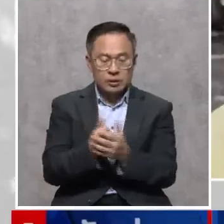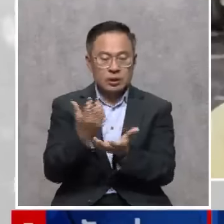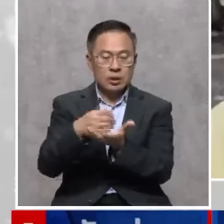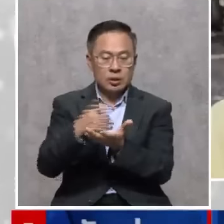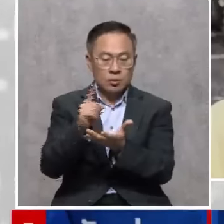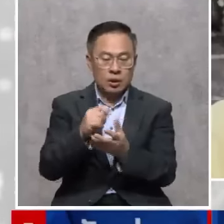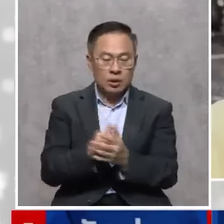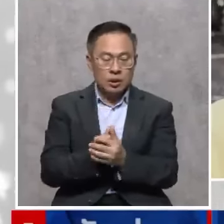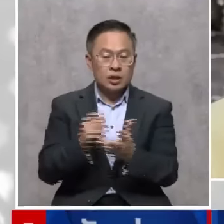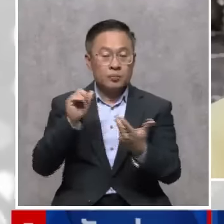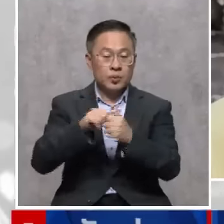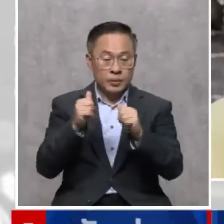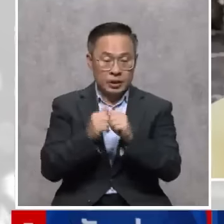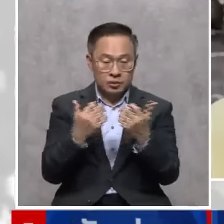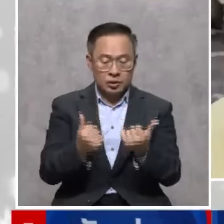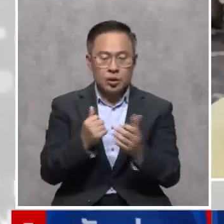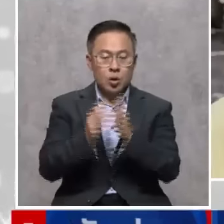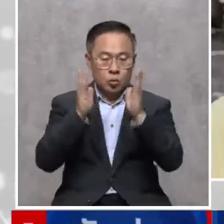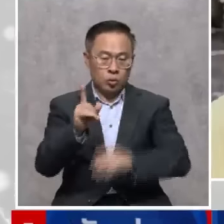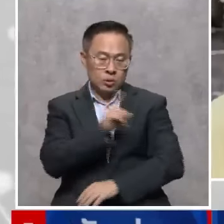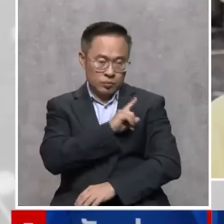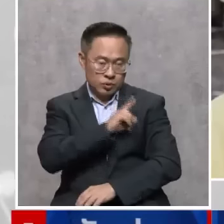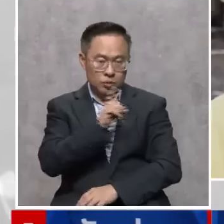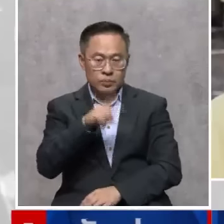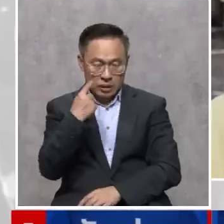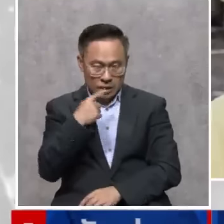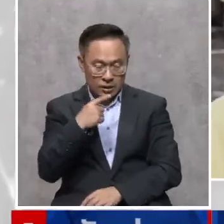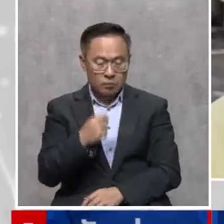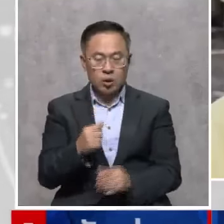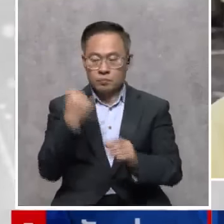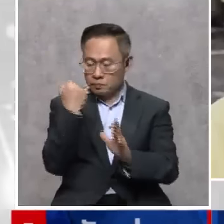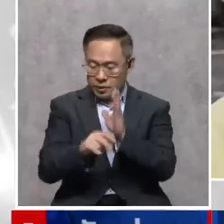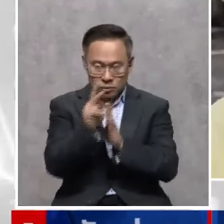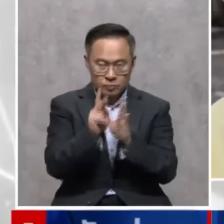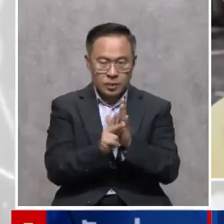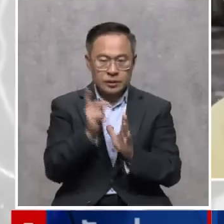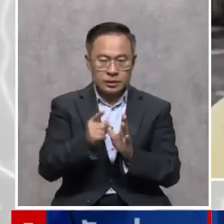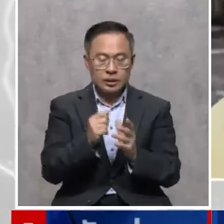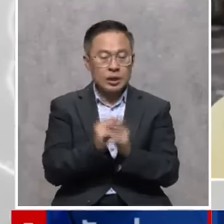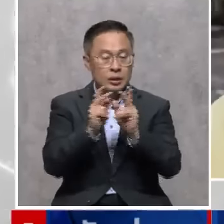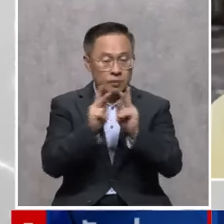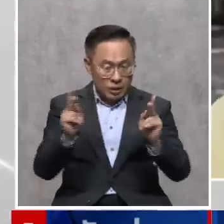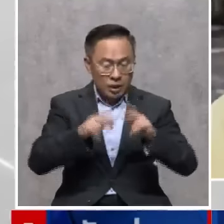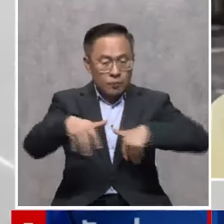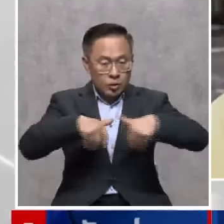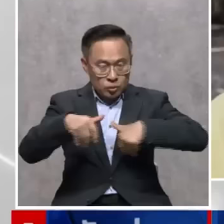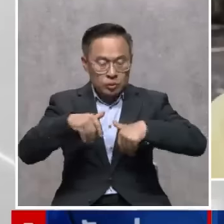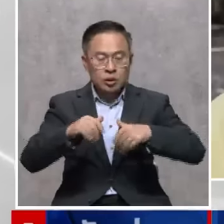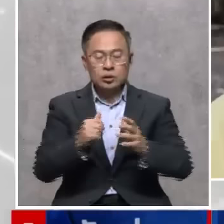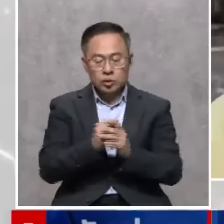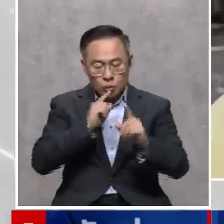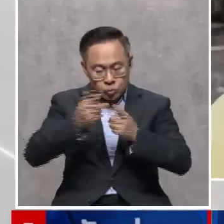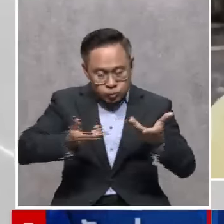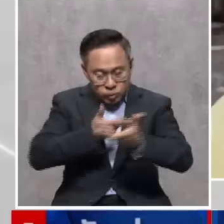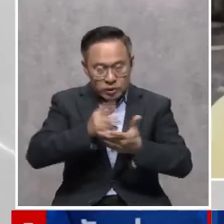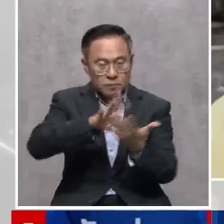าหลังจากเกิดเหตุการณ์นี้ต้องมีคนรับผิดชอบค่ะเพราะเป็นเรื่องที่ร้ายแรงชาวบ้านกรรมการวัดเดี๋ยวจะไปร่วมกันหารือห